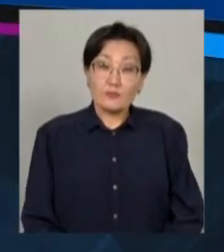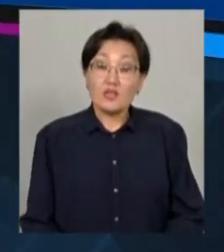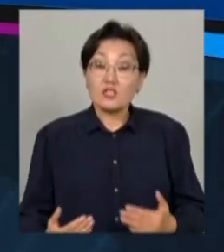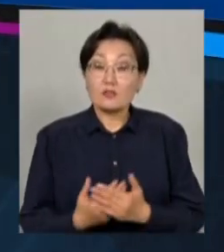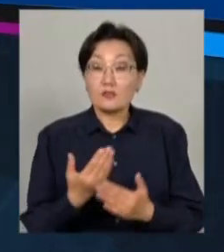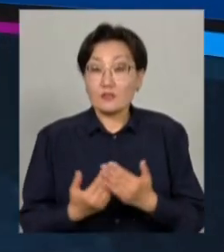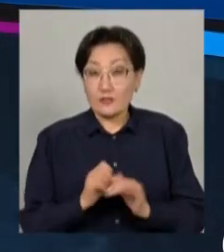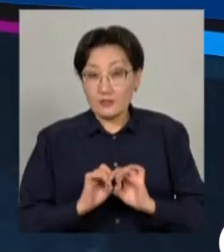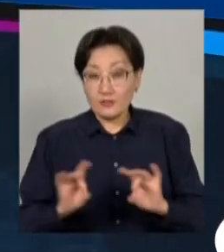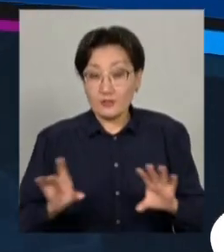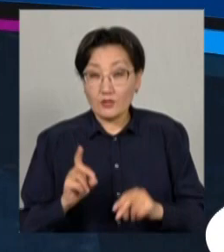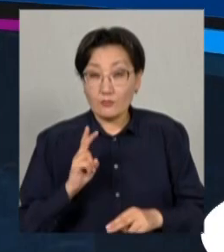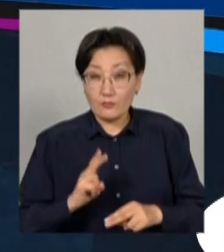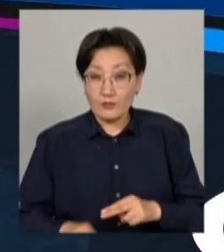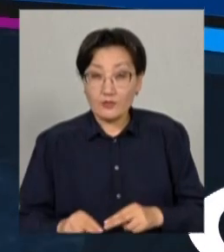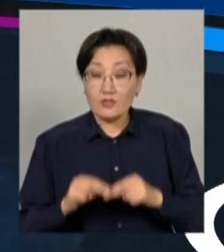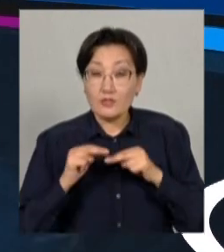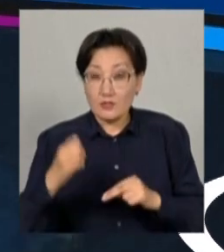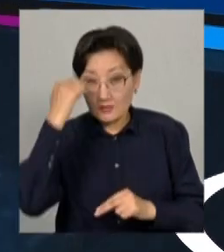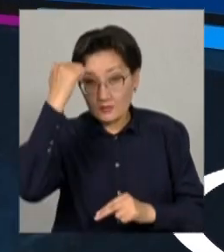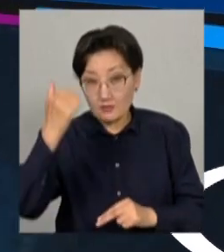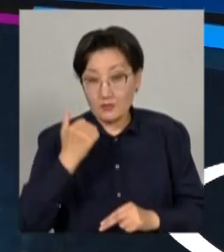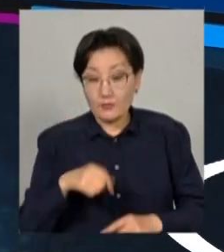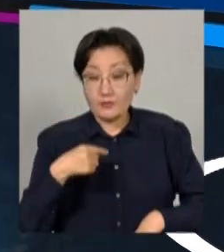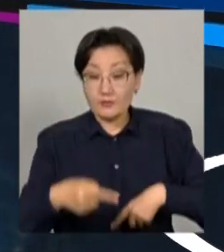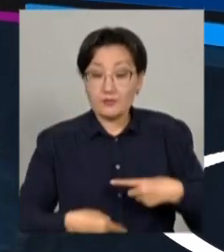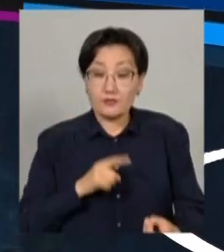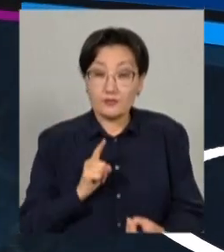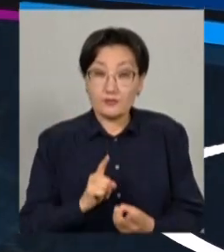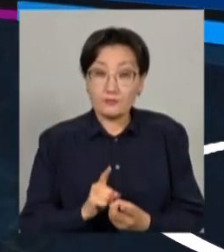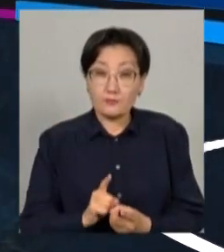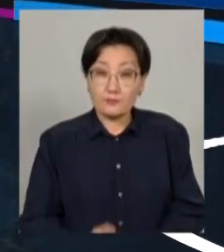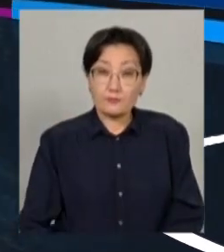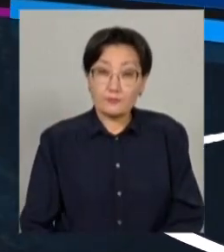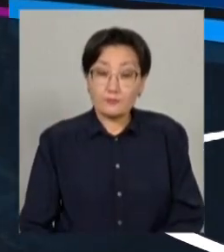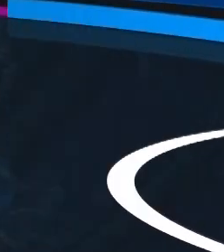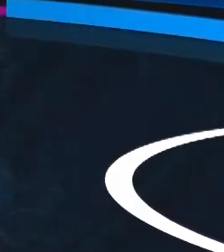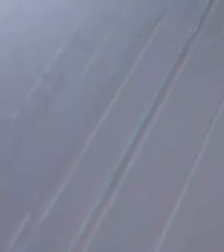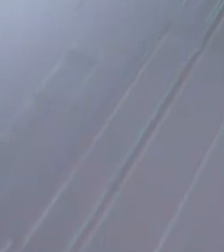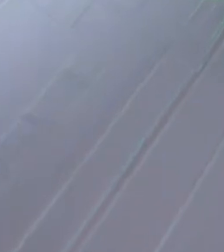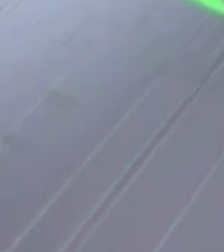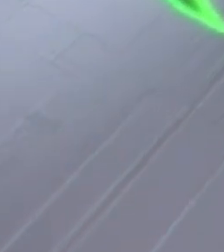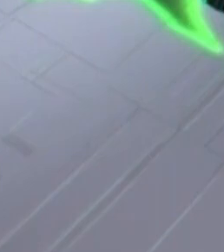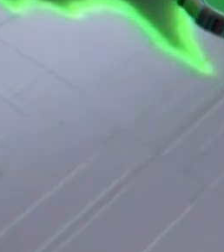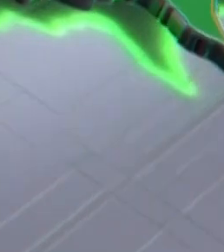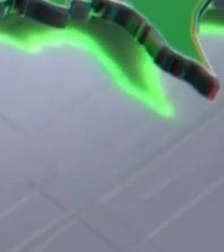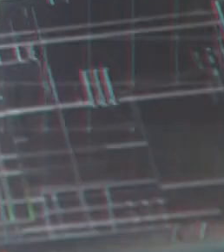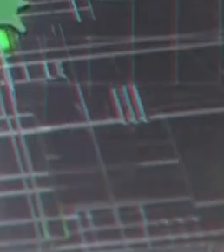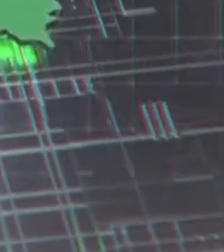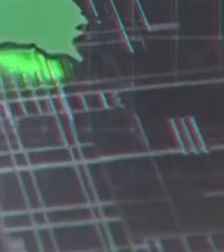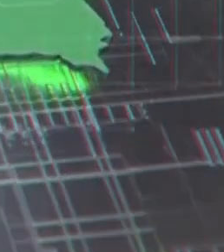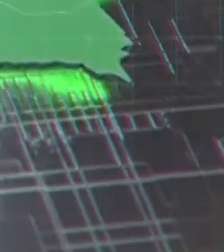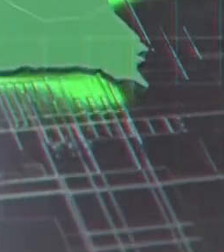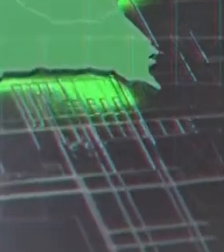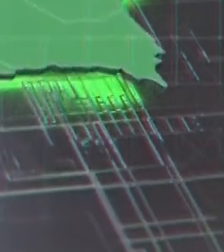Әзірге айтар ақпар осындай, келесі шығарылым 19:00-де. Арнадан алыстамаңыздар.